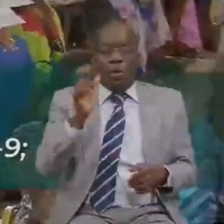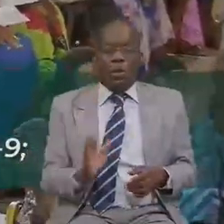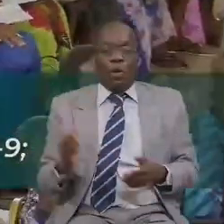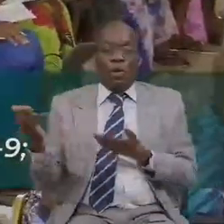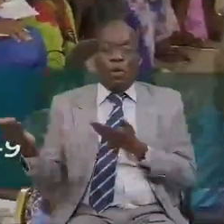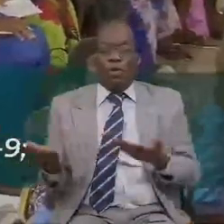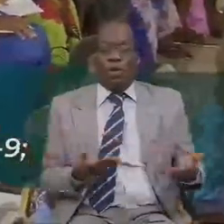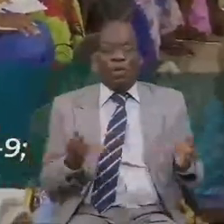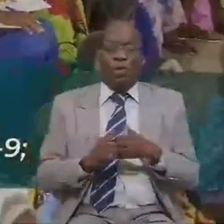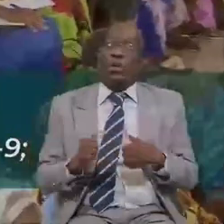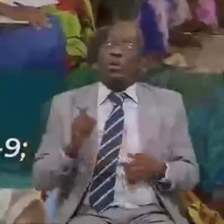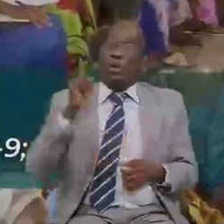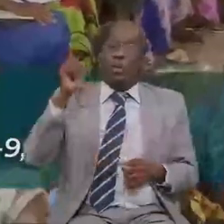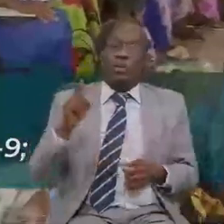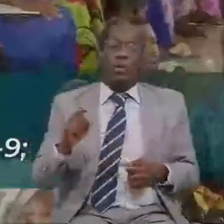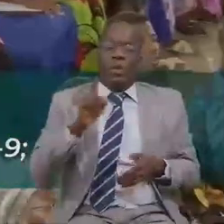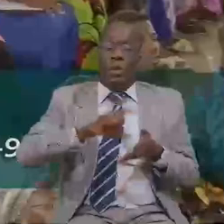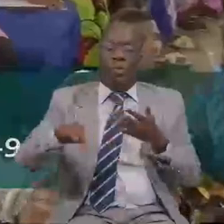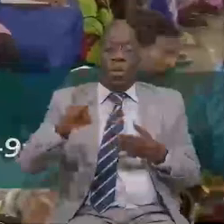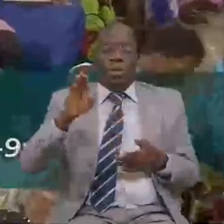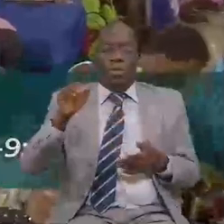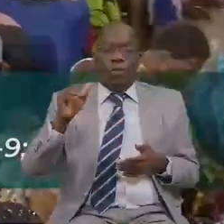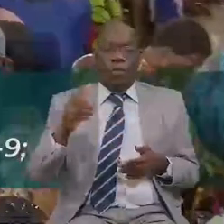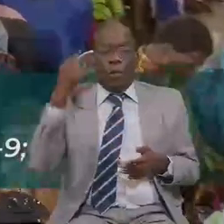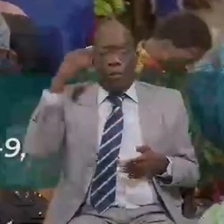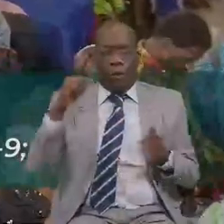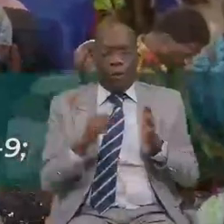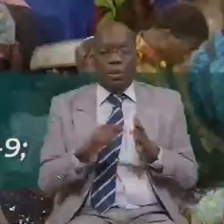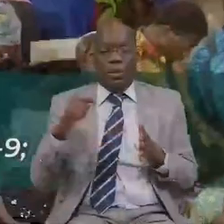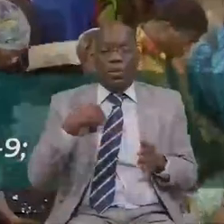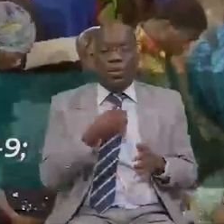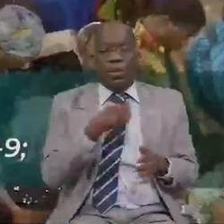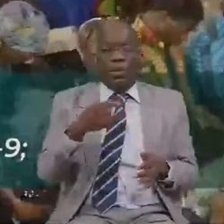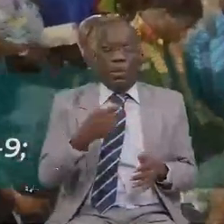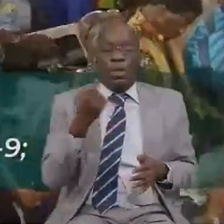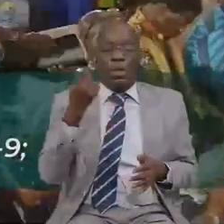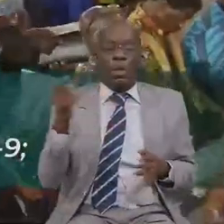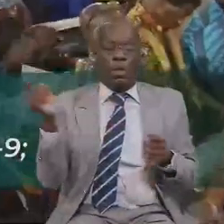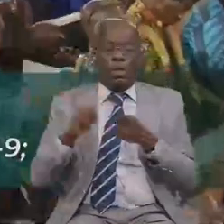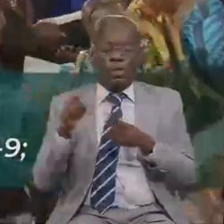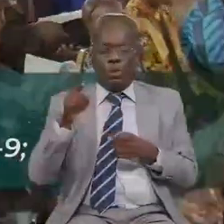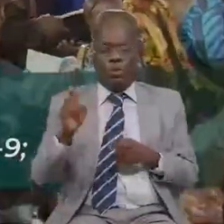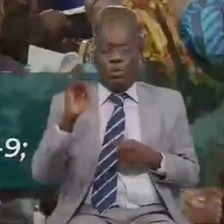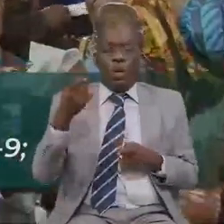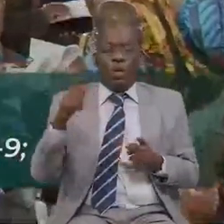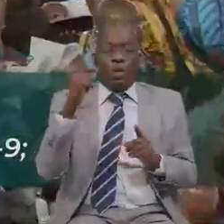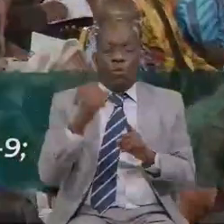en effet ce que nous vous déclarons d'après la parole du